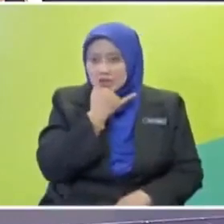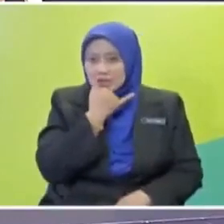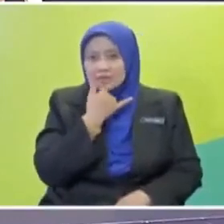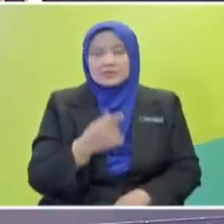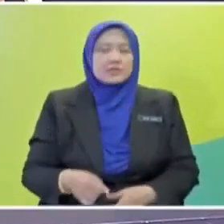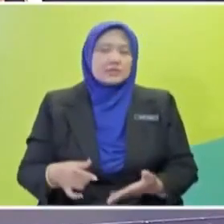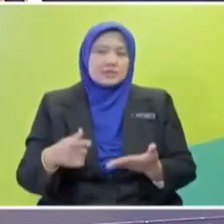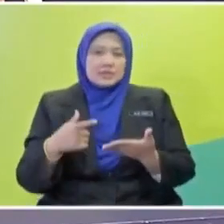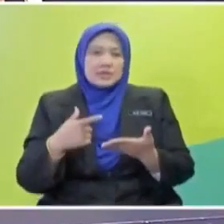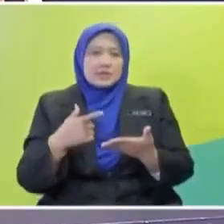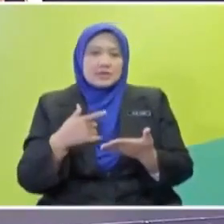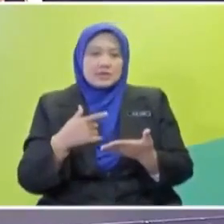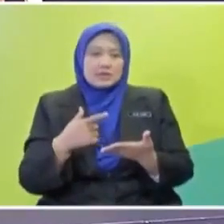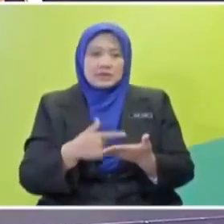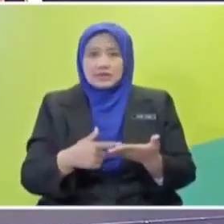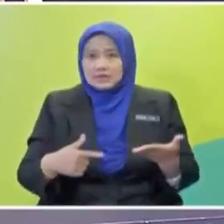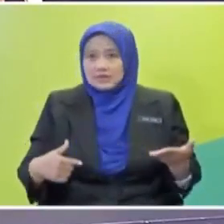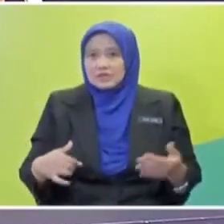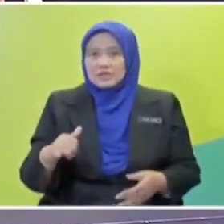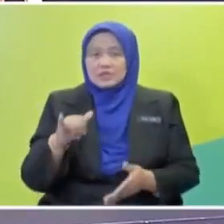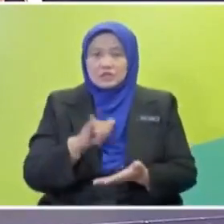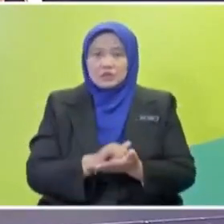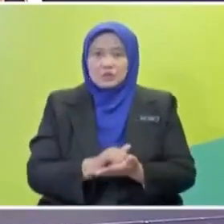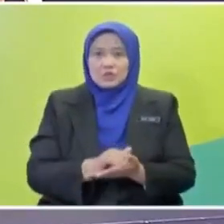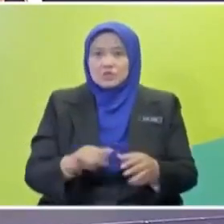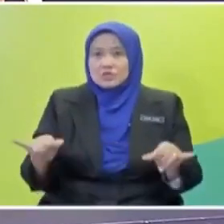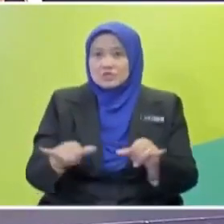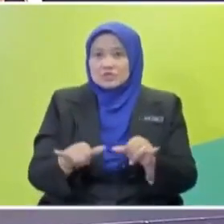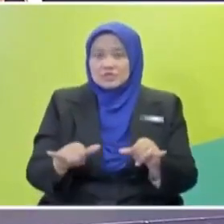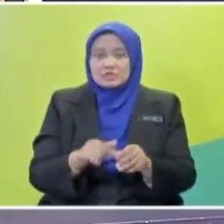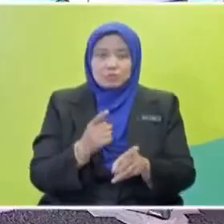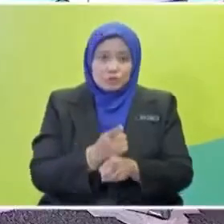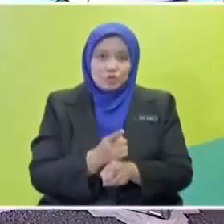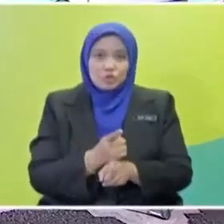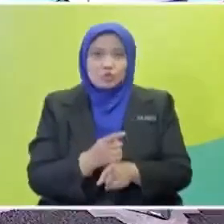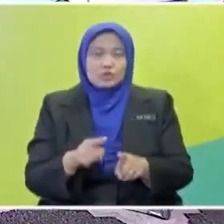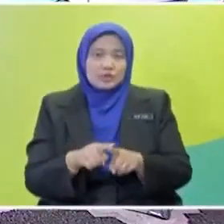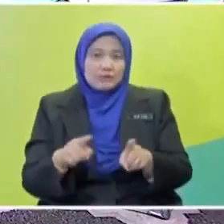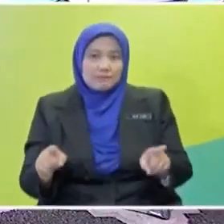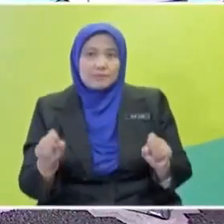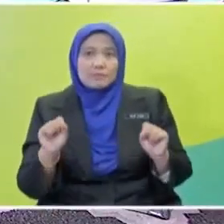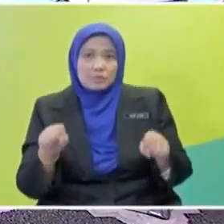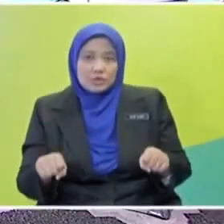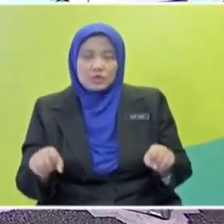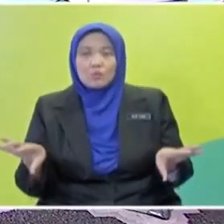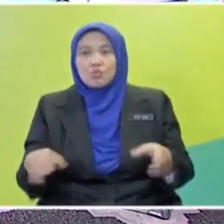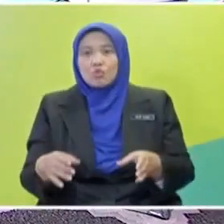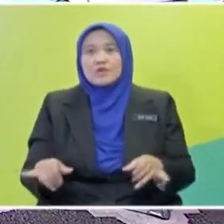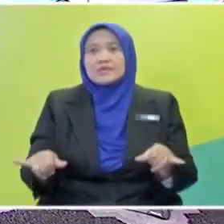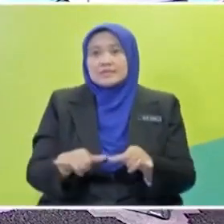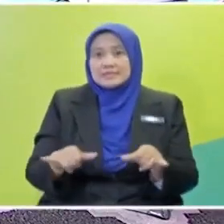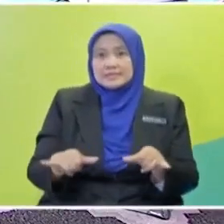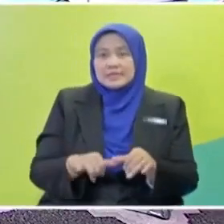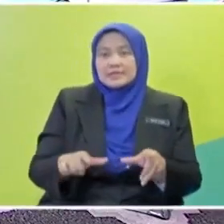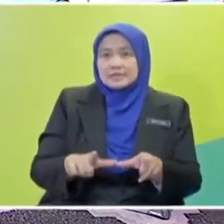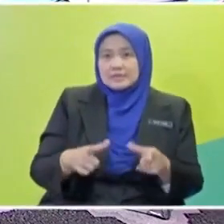kita kena labelkan lakaran tersebut supaya orang faham, ini saiz dia. Bukan maksudnya kita buat saiz